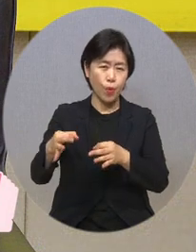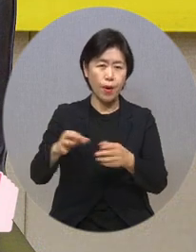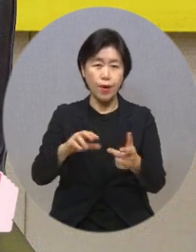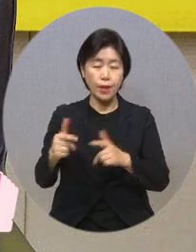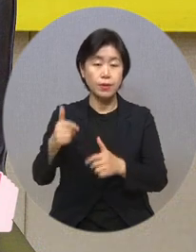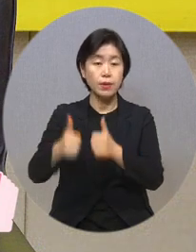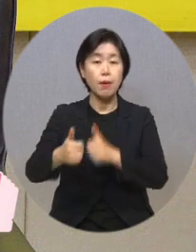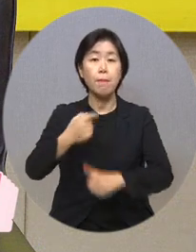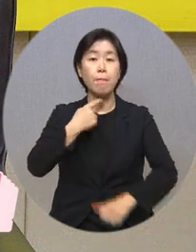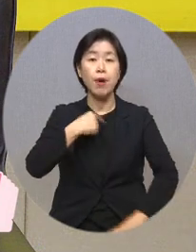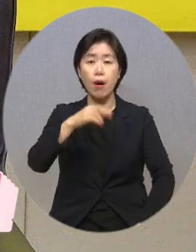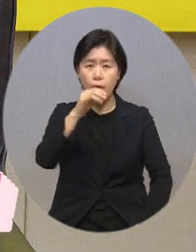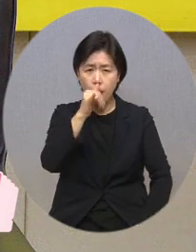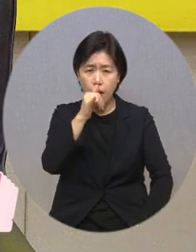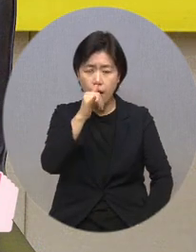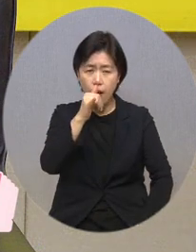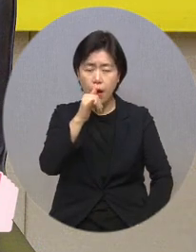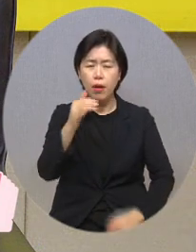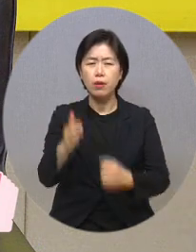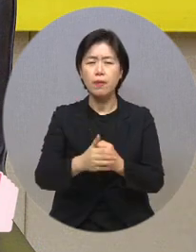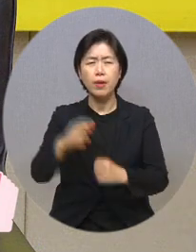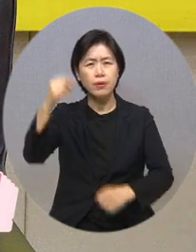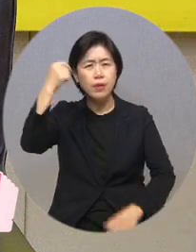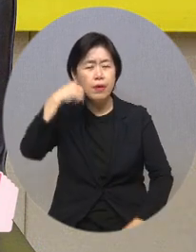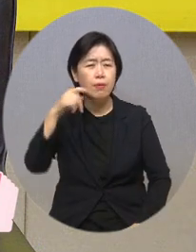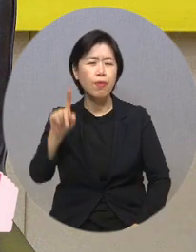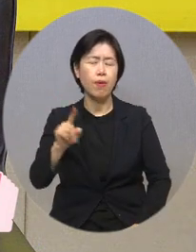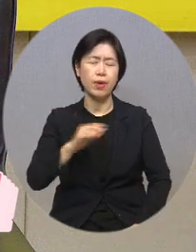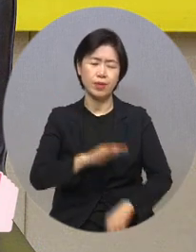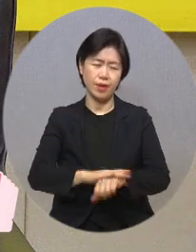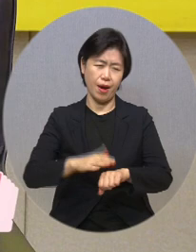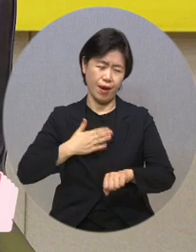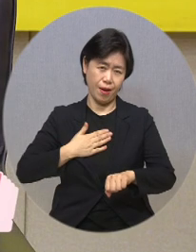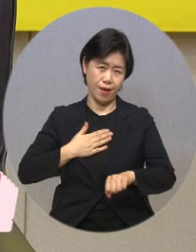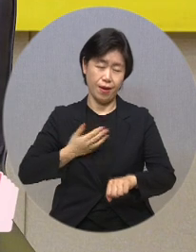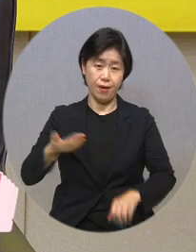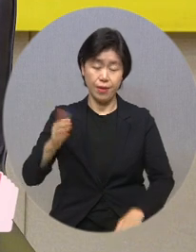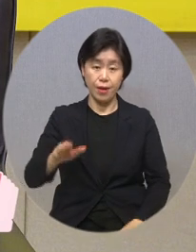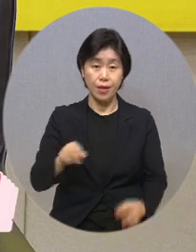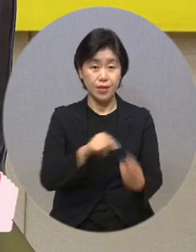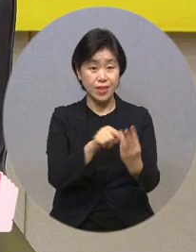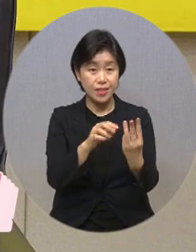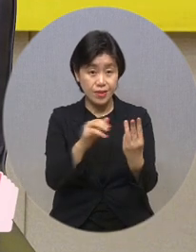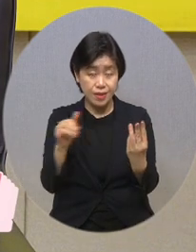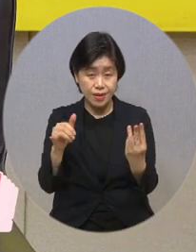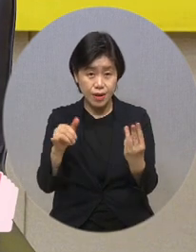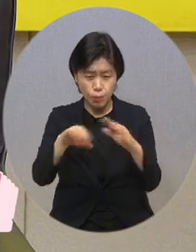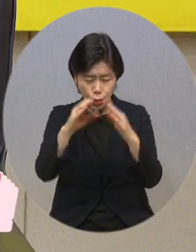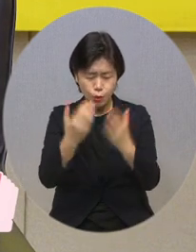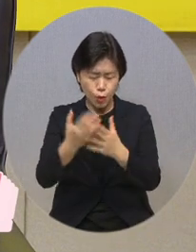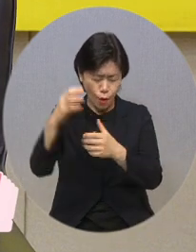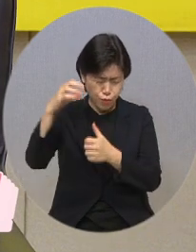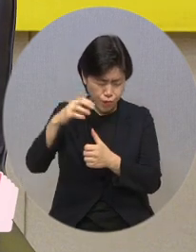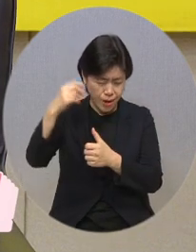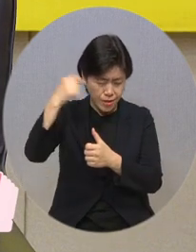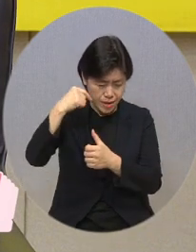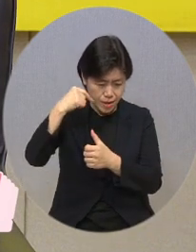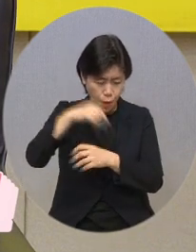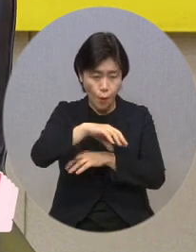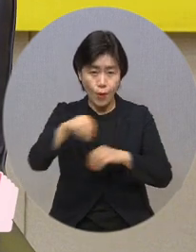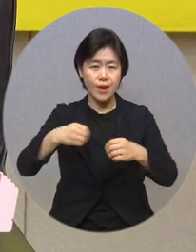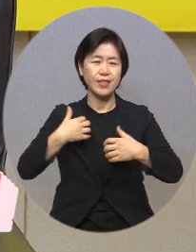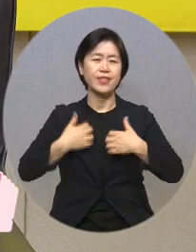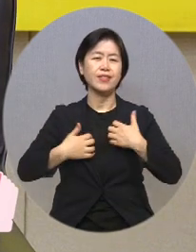그 압박감이라는 게 이루 말할 수 없을 겁니다. 그렇지만 세 분 모두 그 압박감을 도리어 즐기시면서